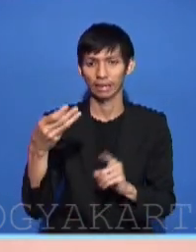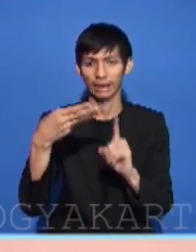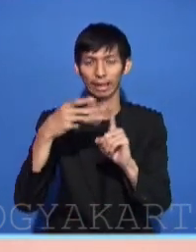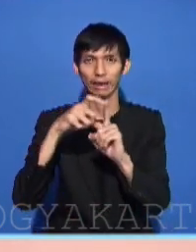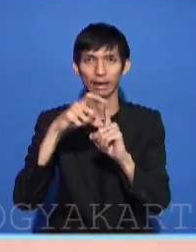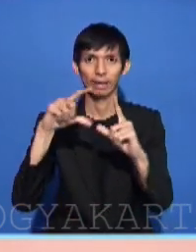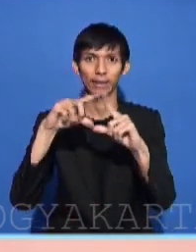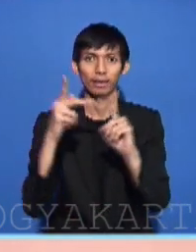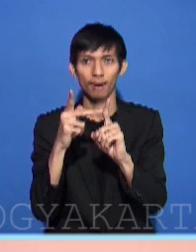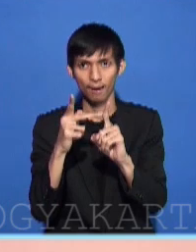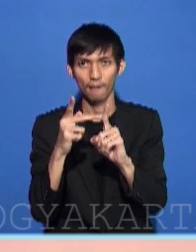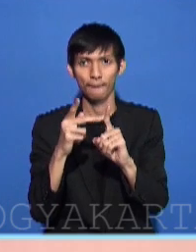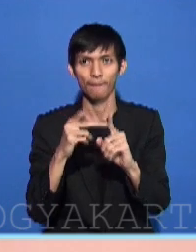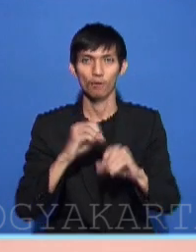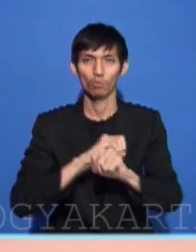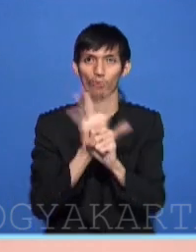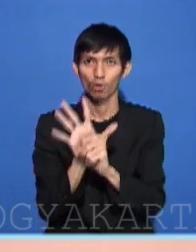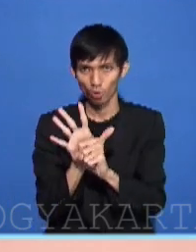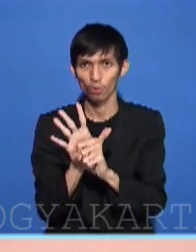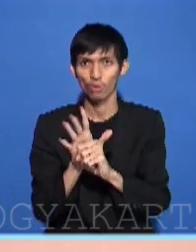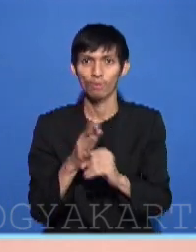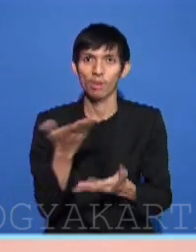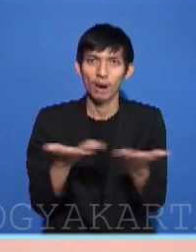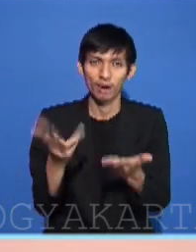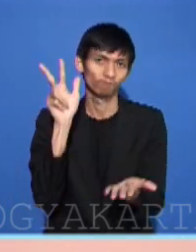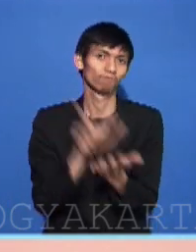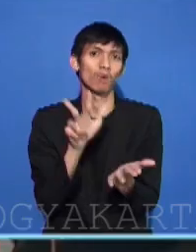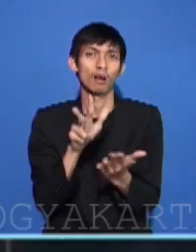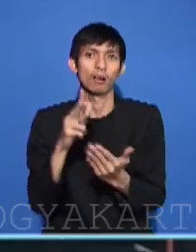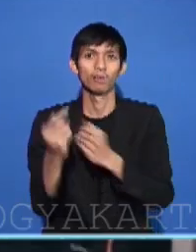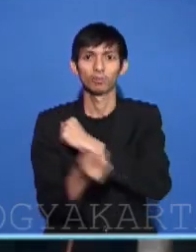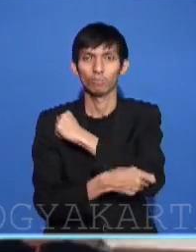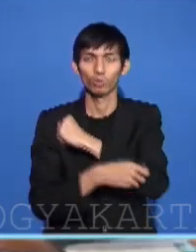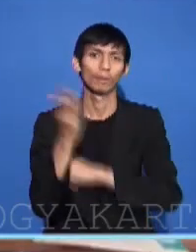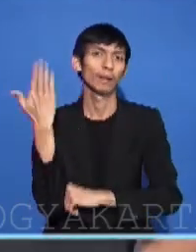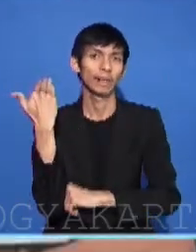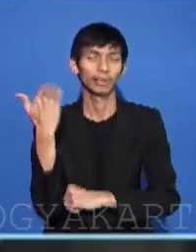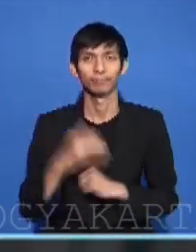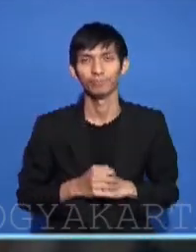International Airport di Kulon Progo. Layanan itu resmi telah beroperasi Sabtu kemarin.